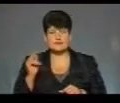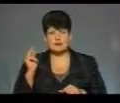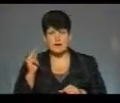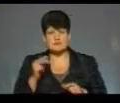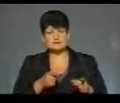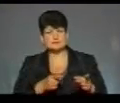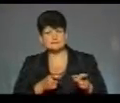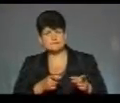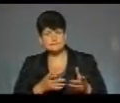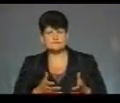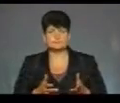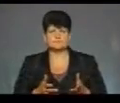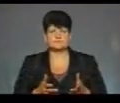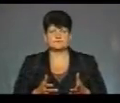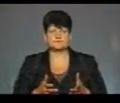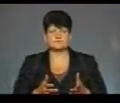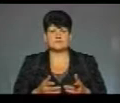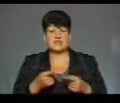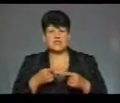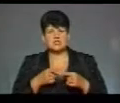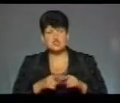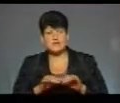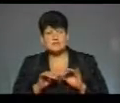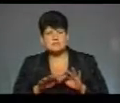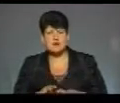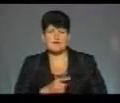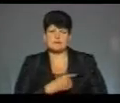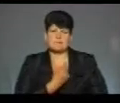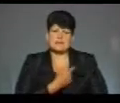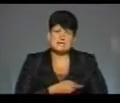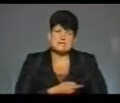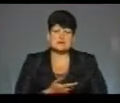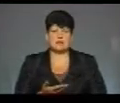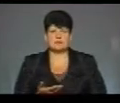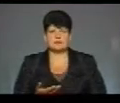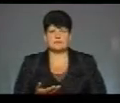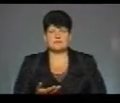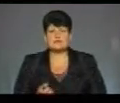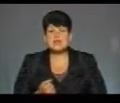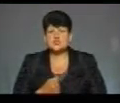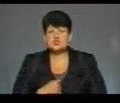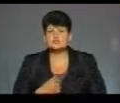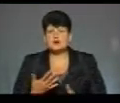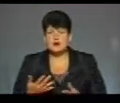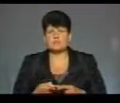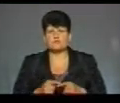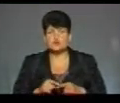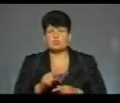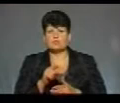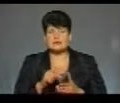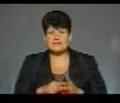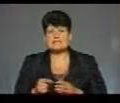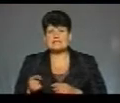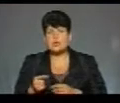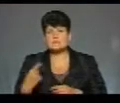володіння стрілецької зброї, інженерної справи, медицини. На жаль, от в цьому питанні